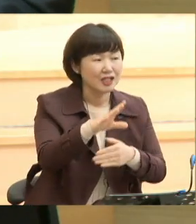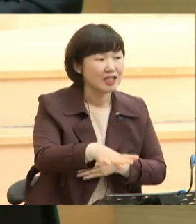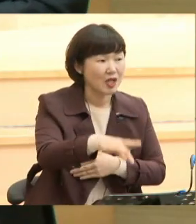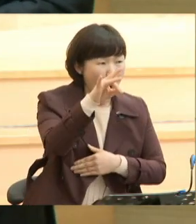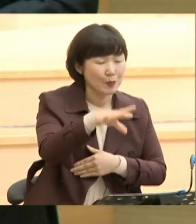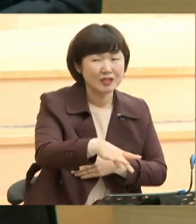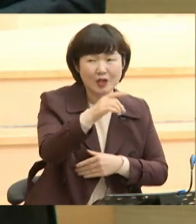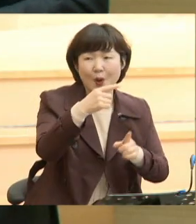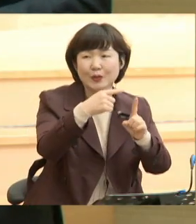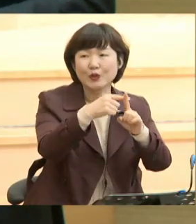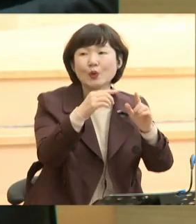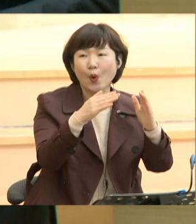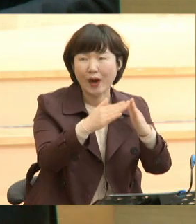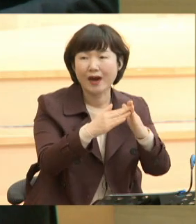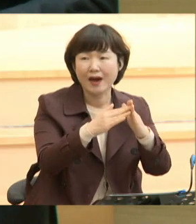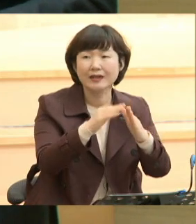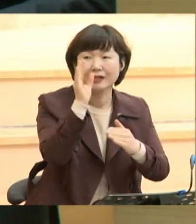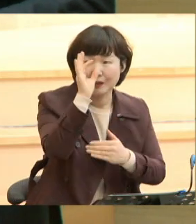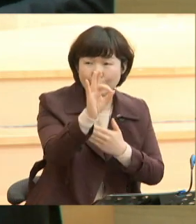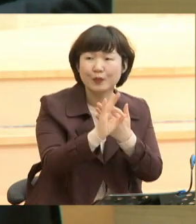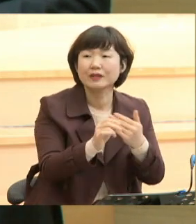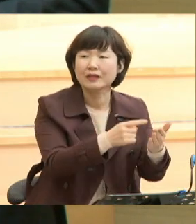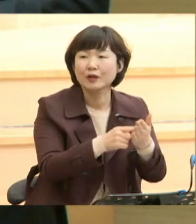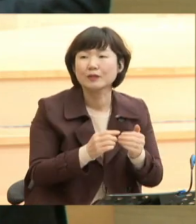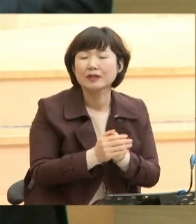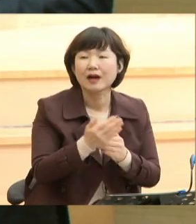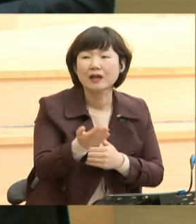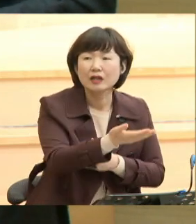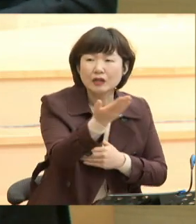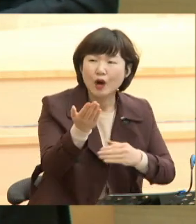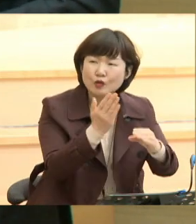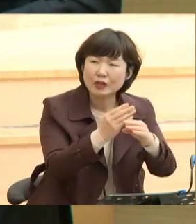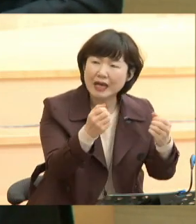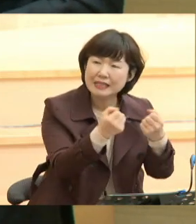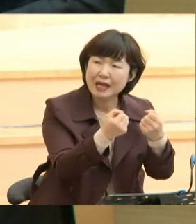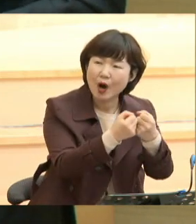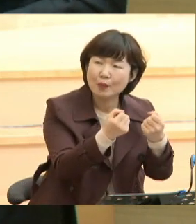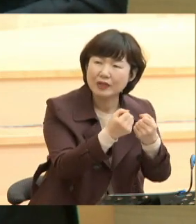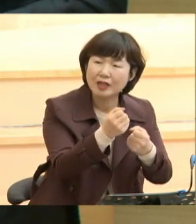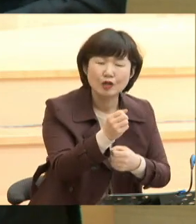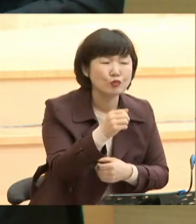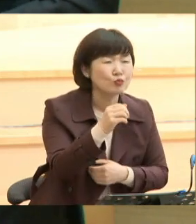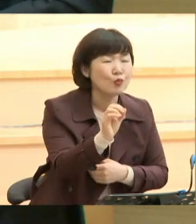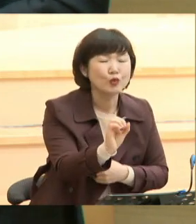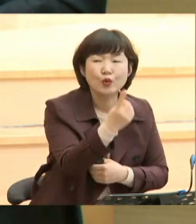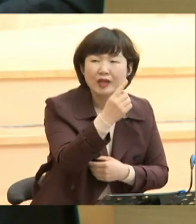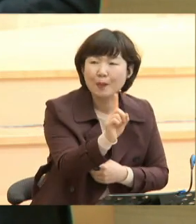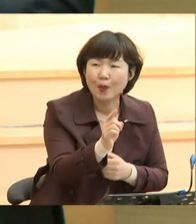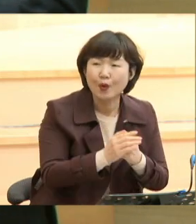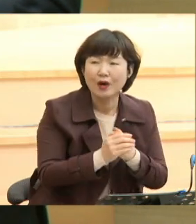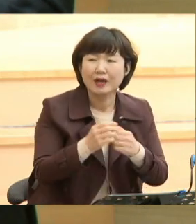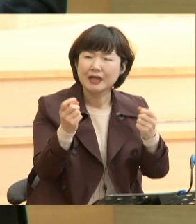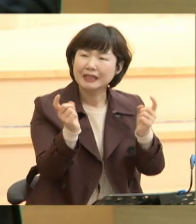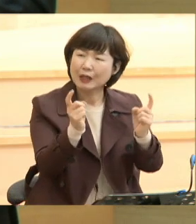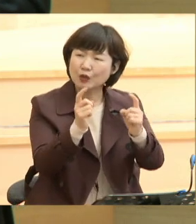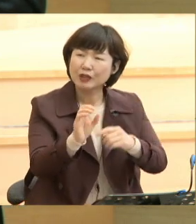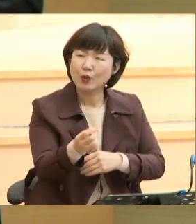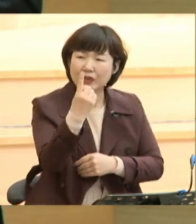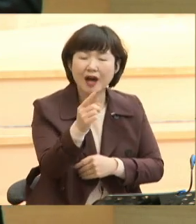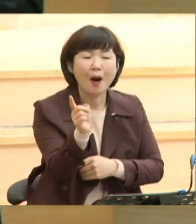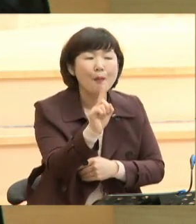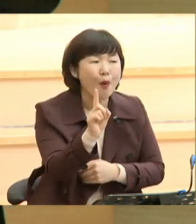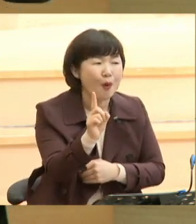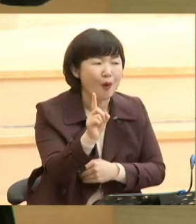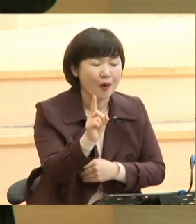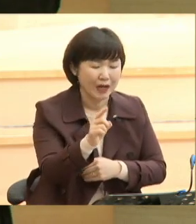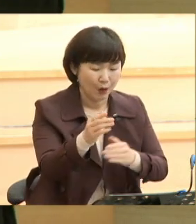1절을 있도록 하십시다 여러분이 1 걸까요 지자 롤즈의 싸움이 어디로부터 다툼이 어디로부터 나는야 아구